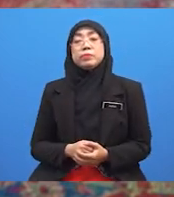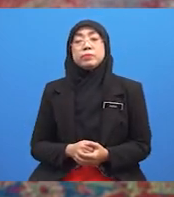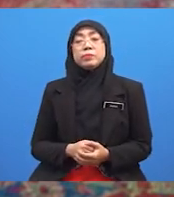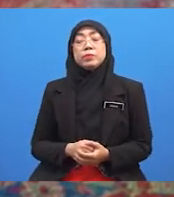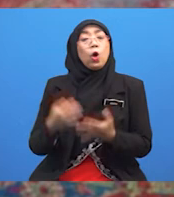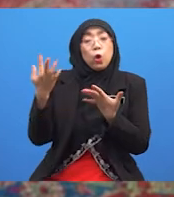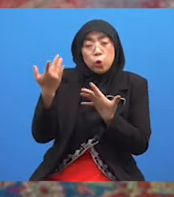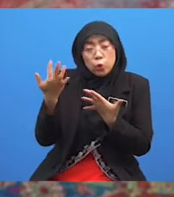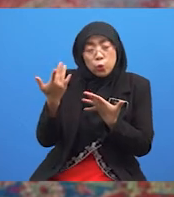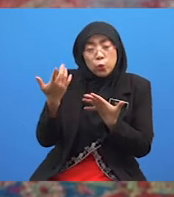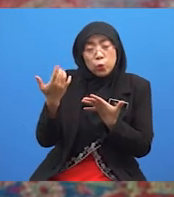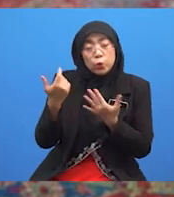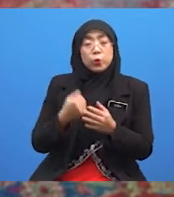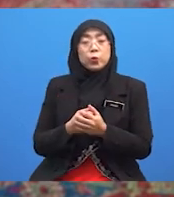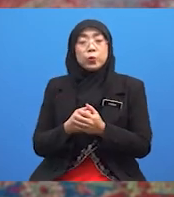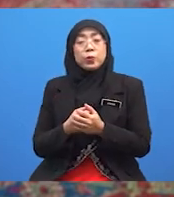barang tersebut.